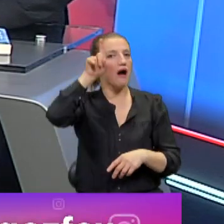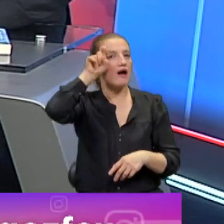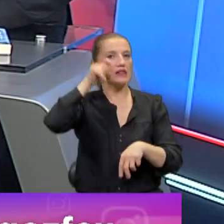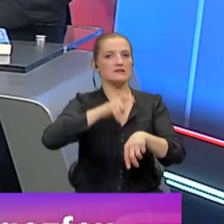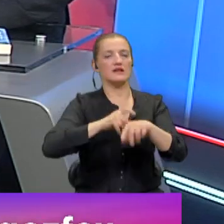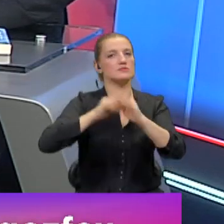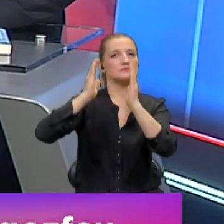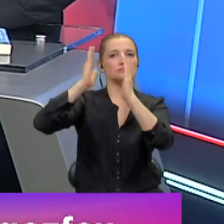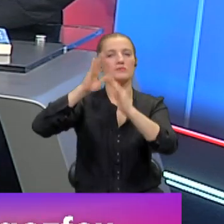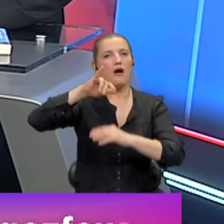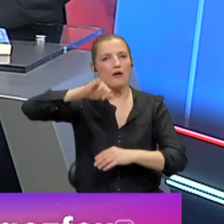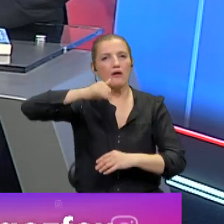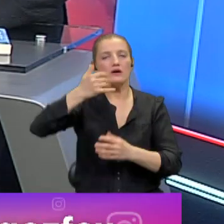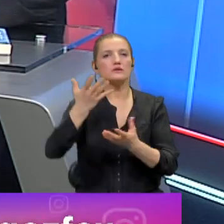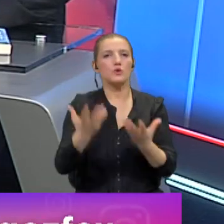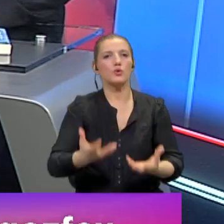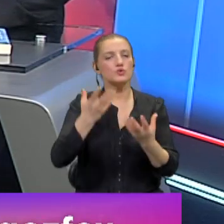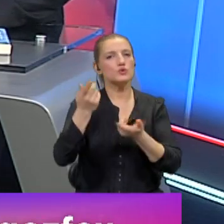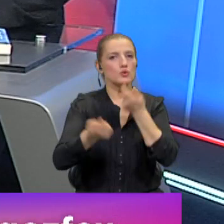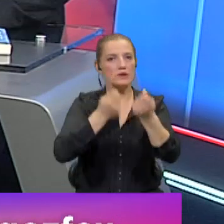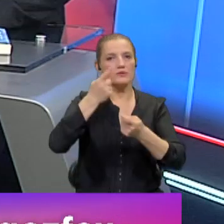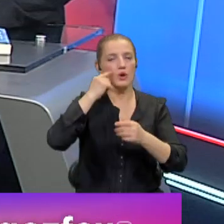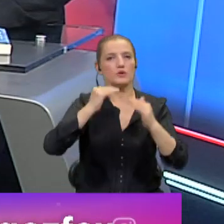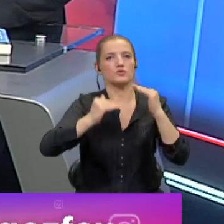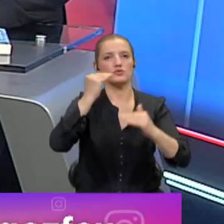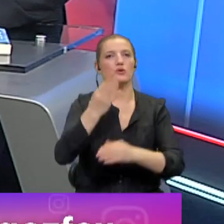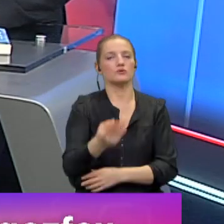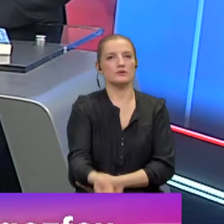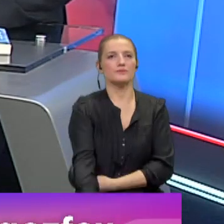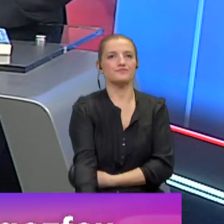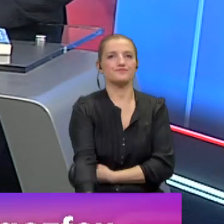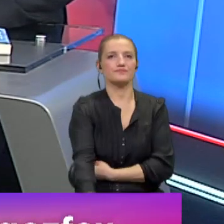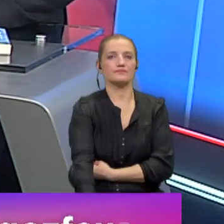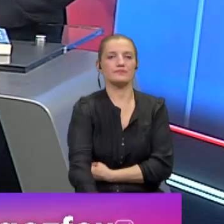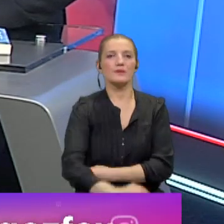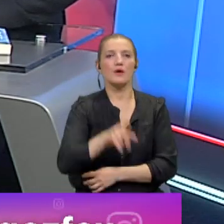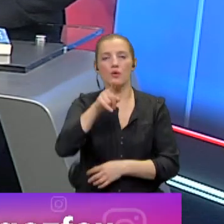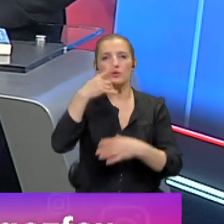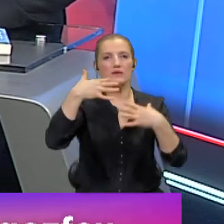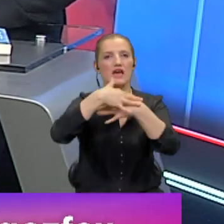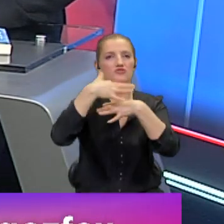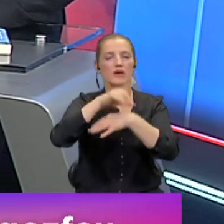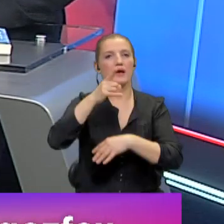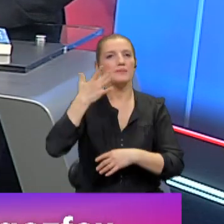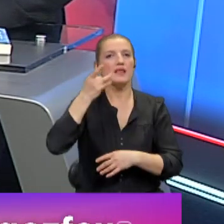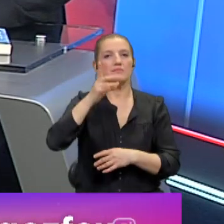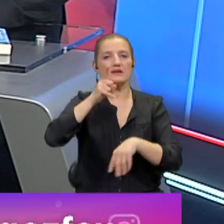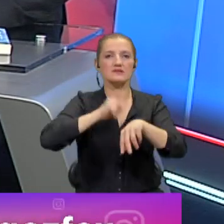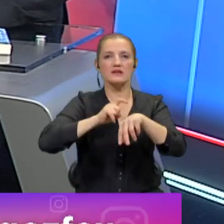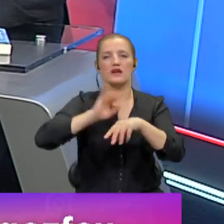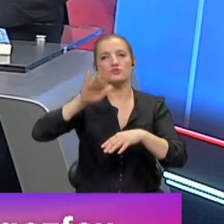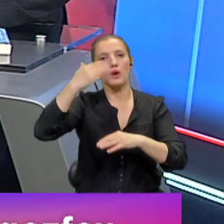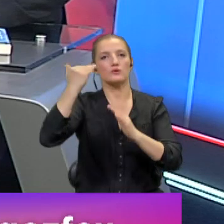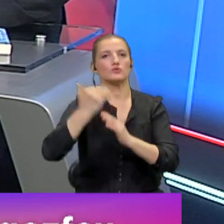saatler var yoğun kullanım saatlerinde yüksek oluyor fatura Yani onun için gece belli bir saatten sonra